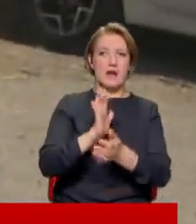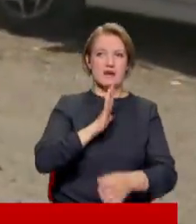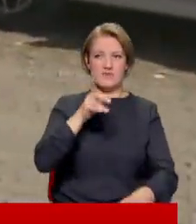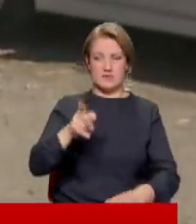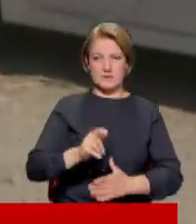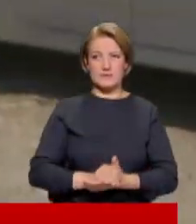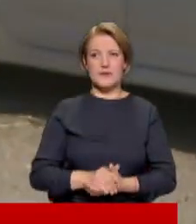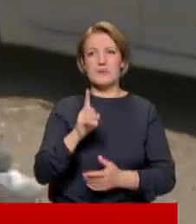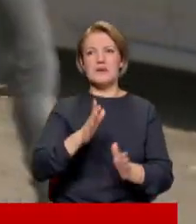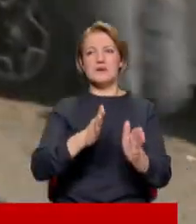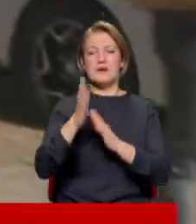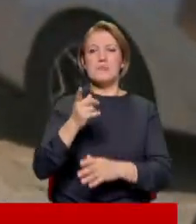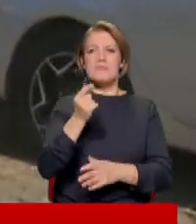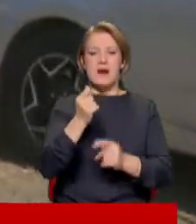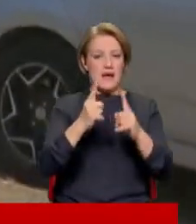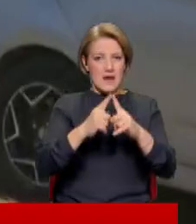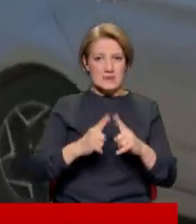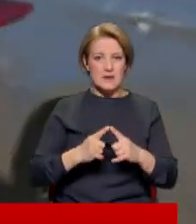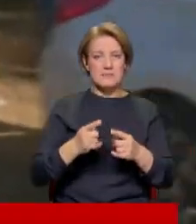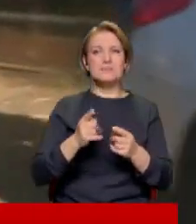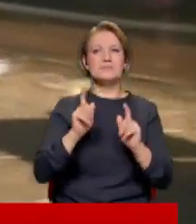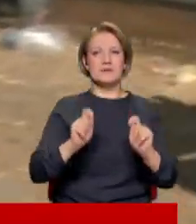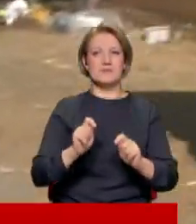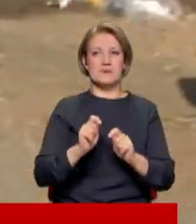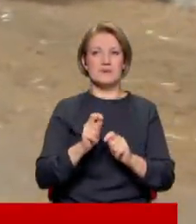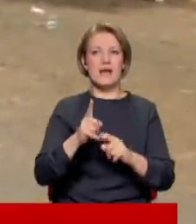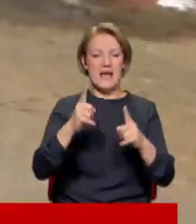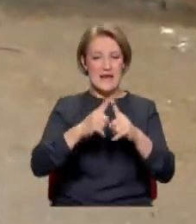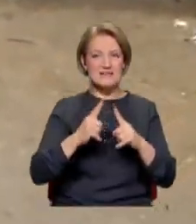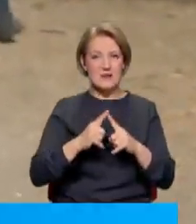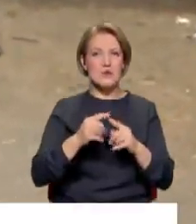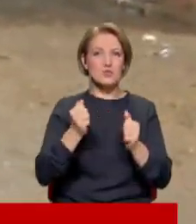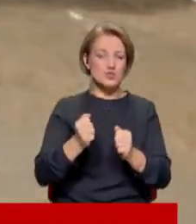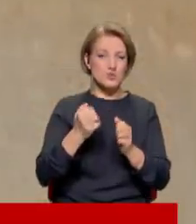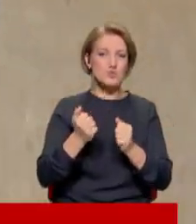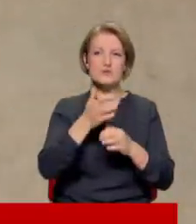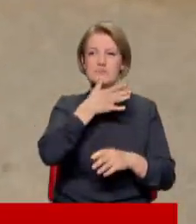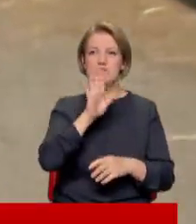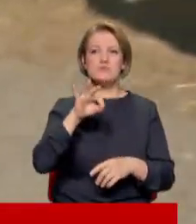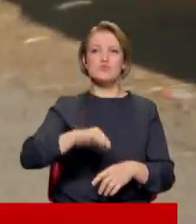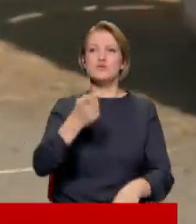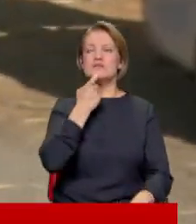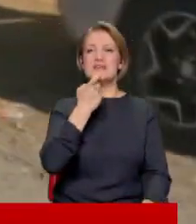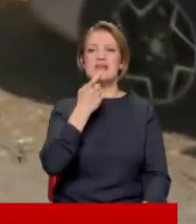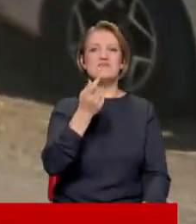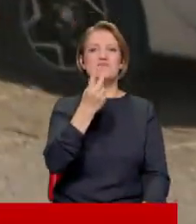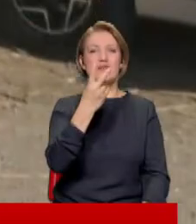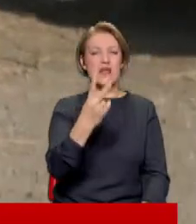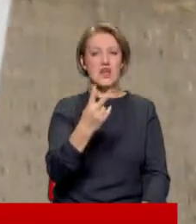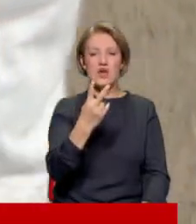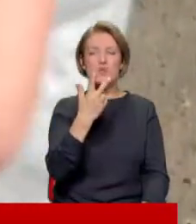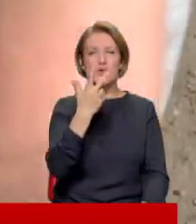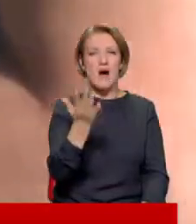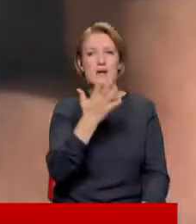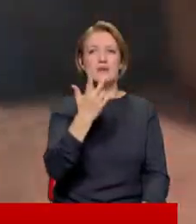var. Bir yandan paralar hesaplanıyor. Hesaplar tabii tutacak mı bilmiyoruz. Bu sene fiyatlar 2